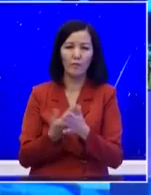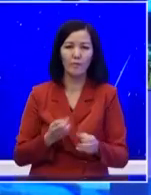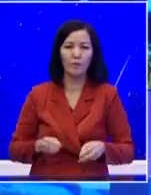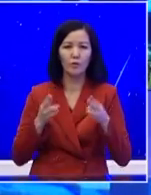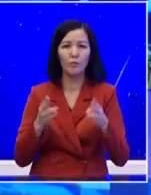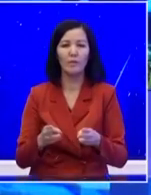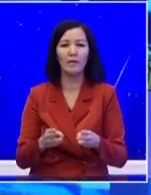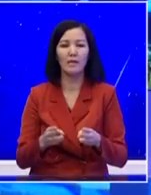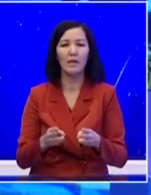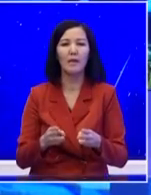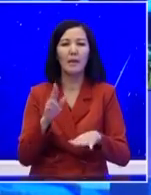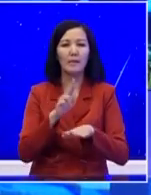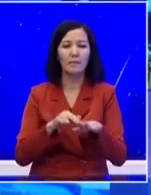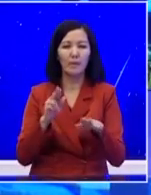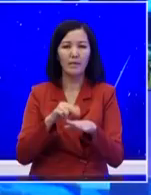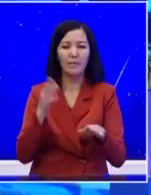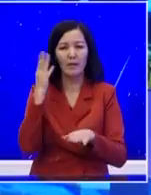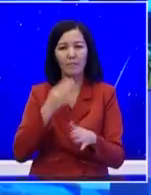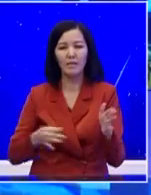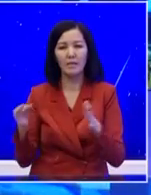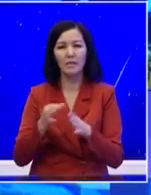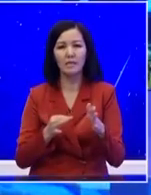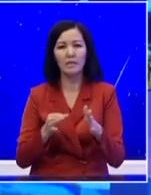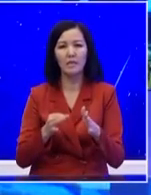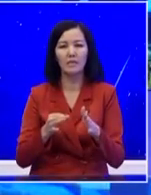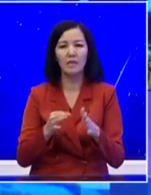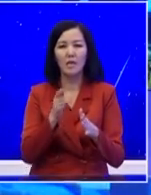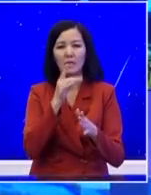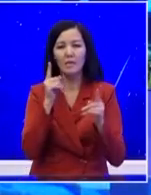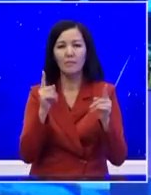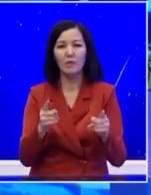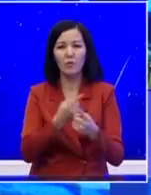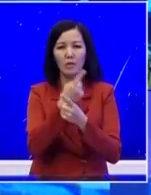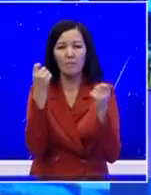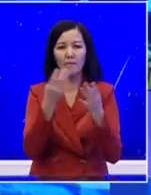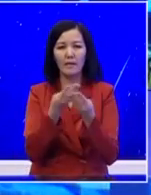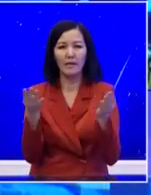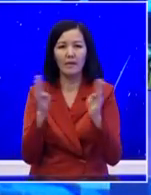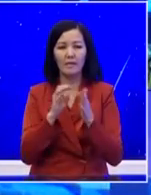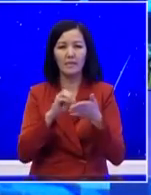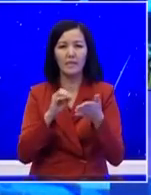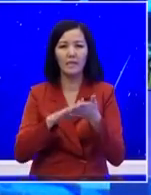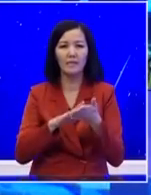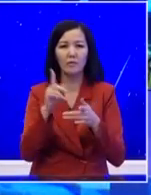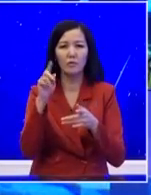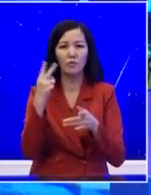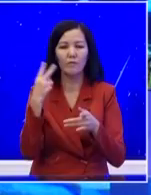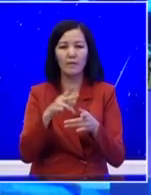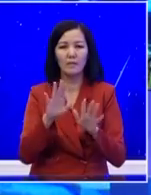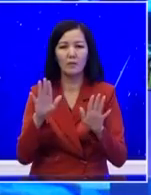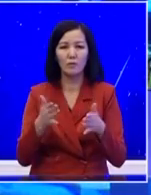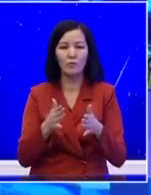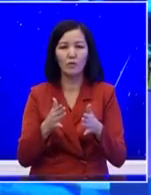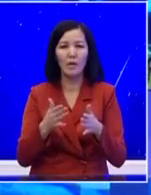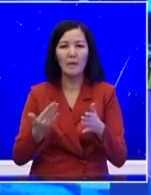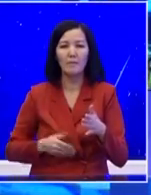По сведениям сотрудников Департамента полиции Алматинской области, только за период объявления карантина зарегистрировано почти 120 случаев